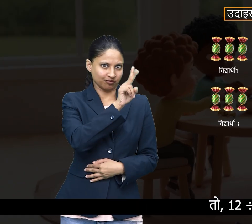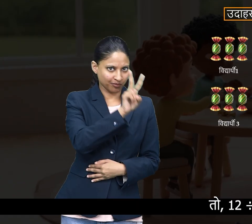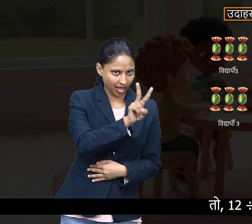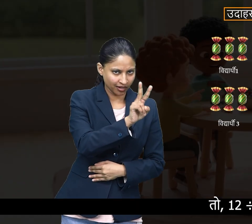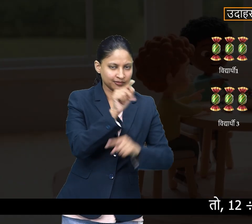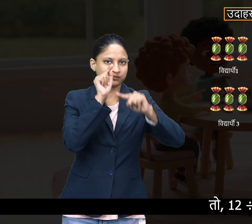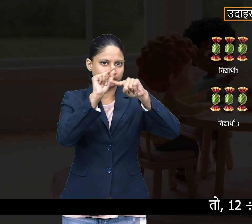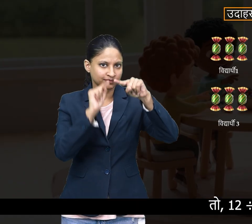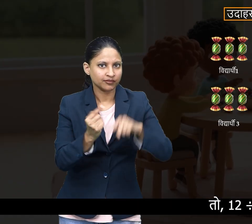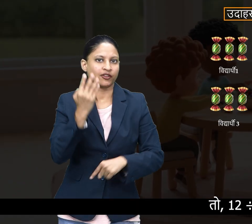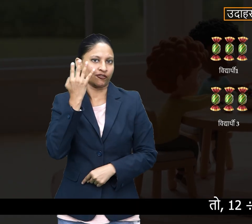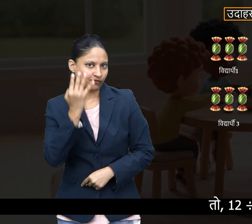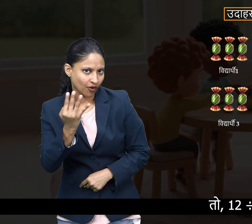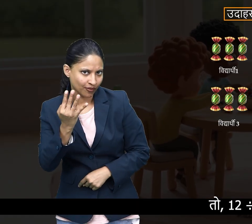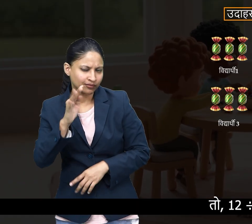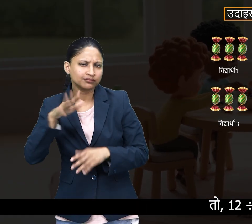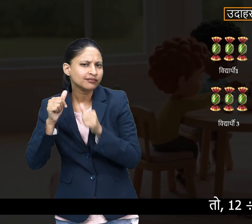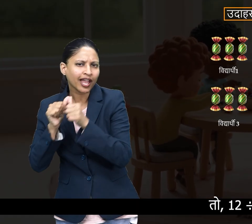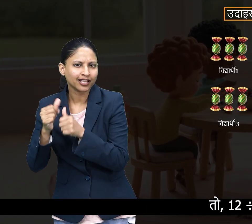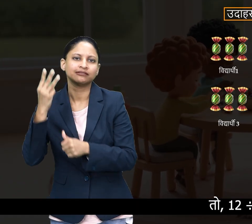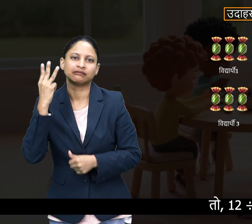तो 12 भाग 4 बराबर 3।